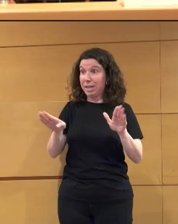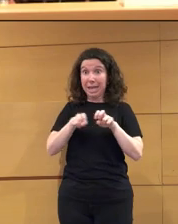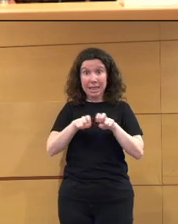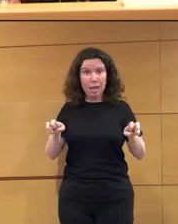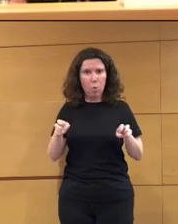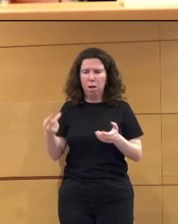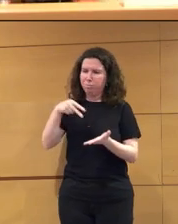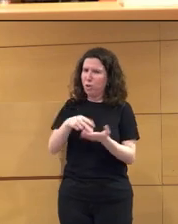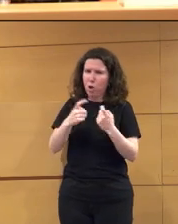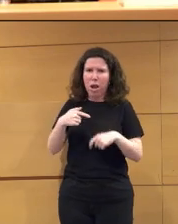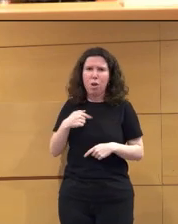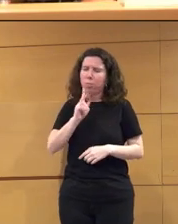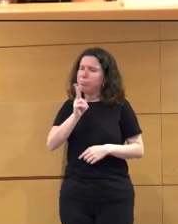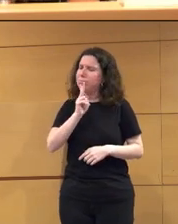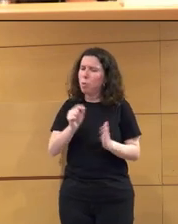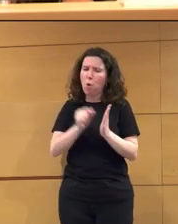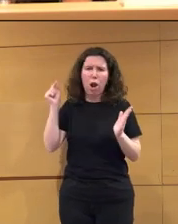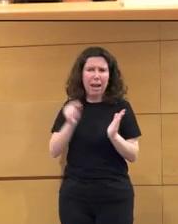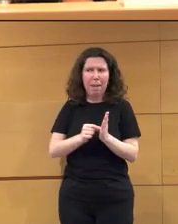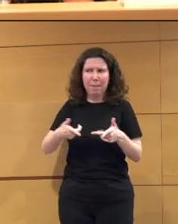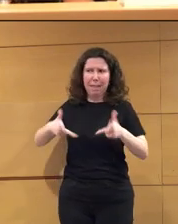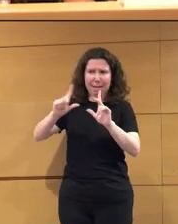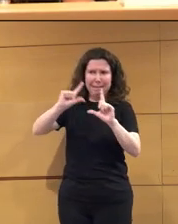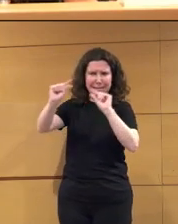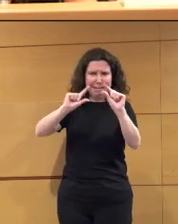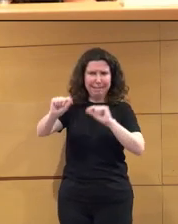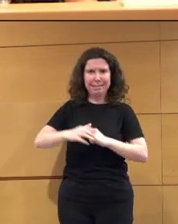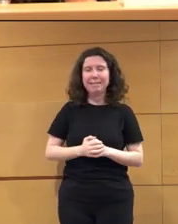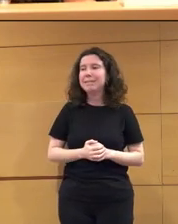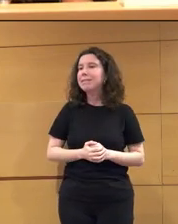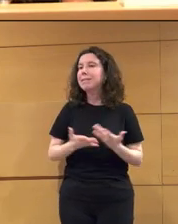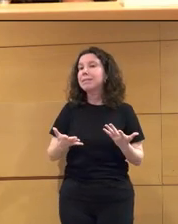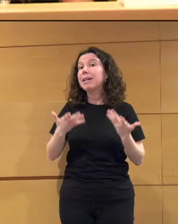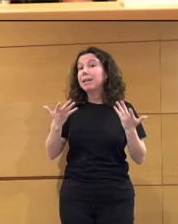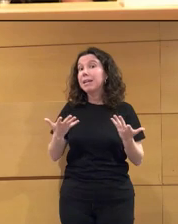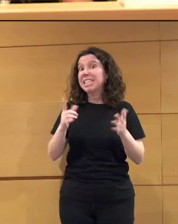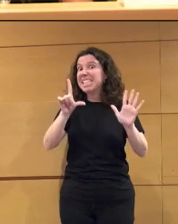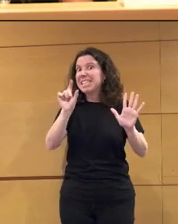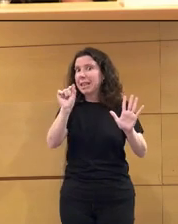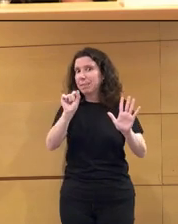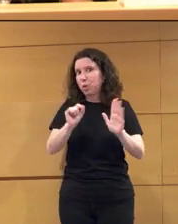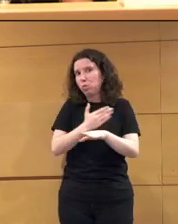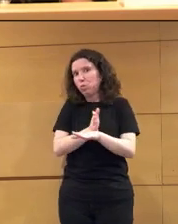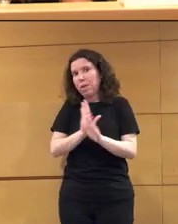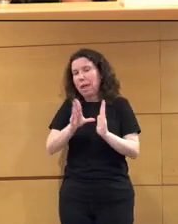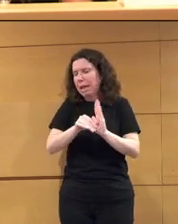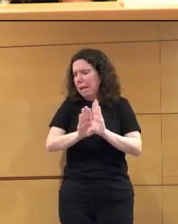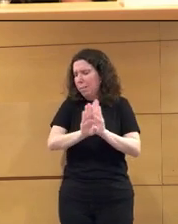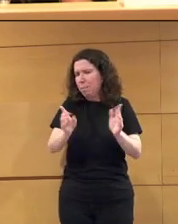quatre coses superràpides i ja us deixo marxar, eh? O sigui, de moment només portem 7 minuts de retard. Això